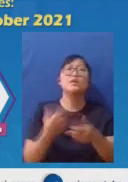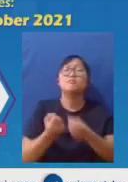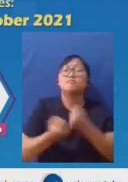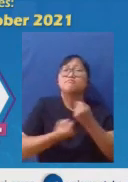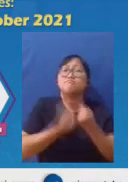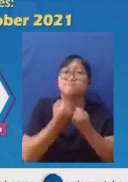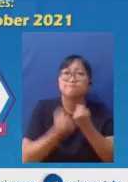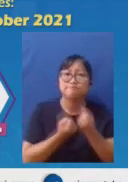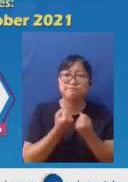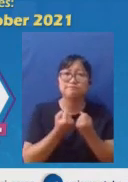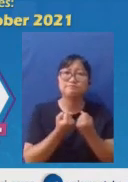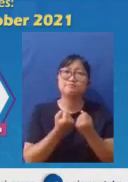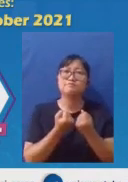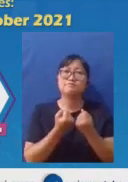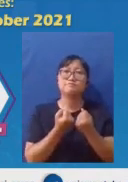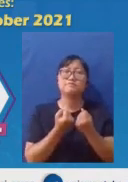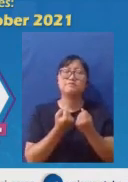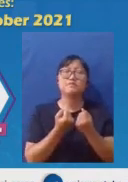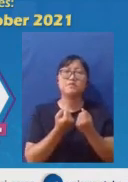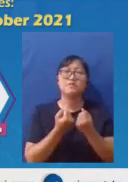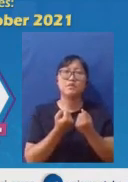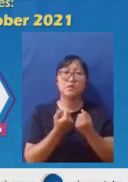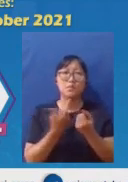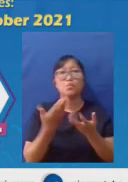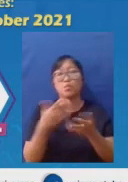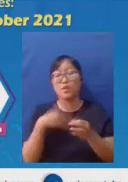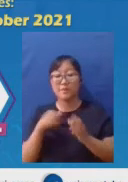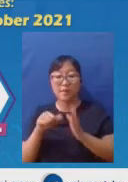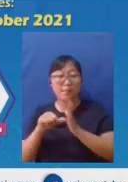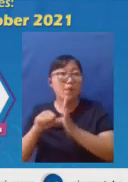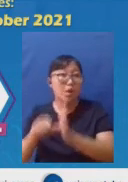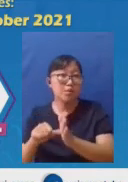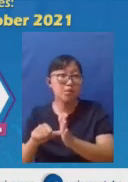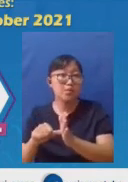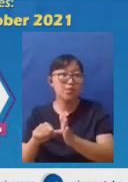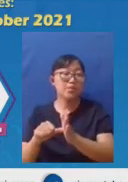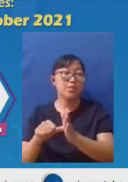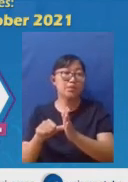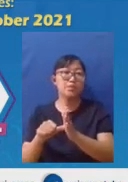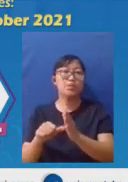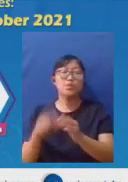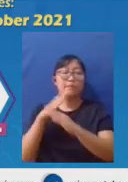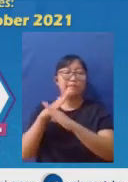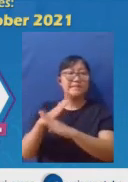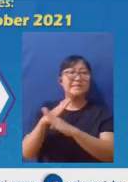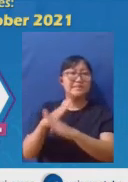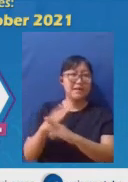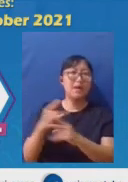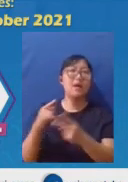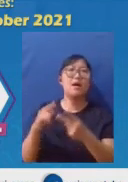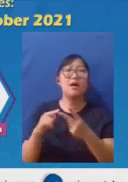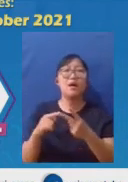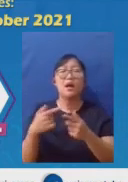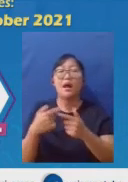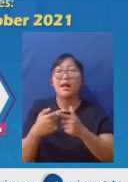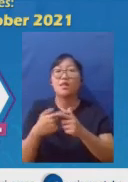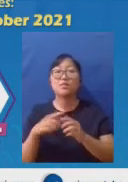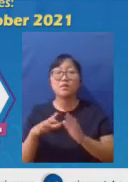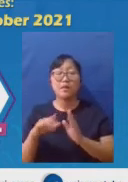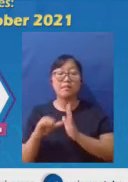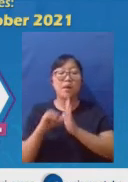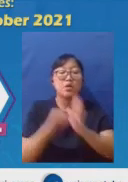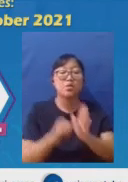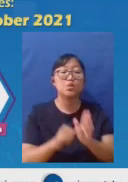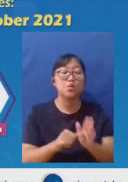untuk bisa memberikan bisa dalam bentuk pertolongannya bisa prevensi, pencegahan, atau bisa juga dalam hal menolong korban-korban bullying